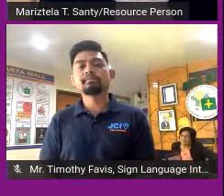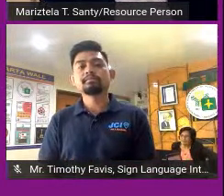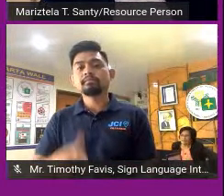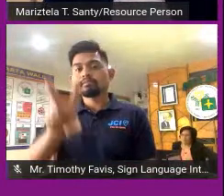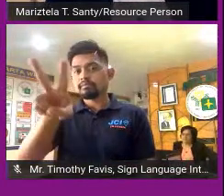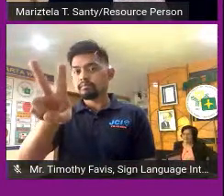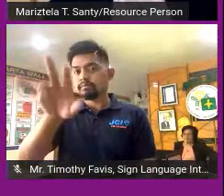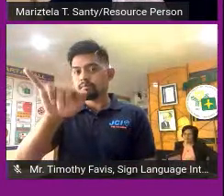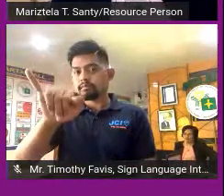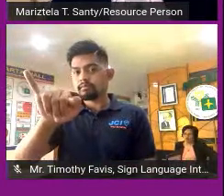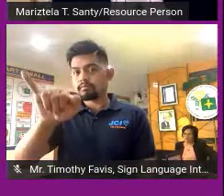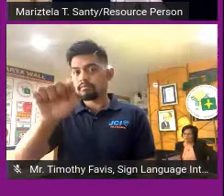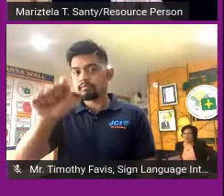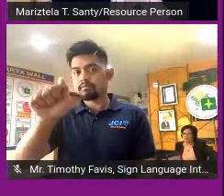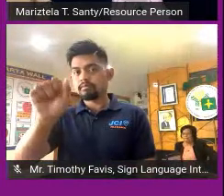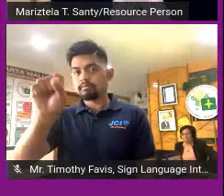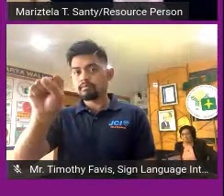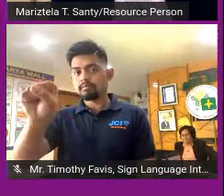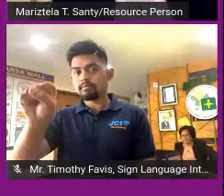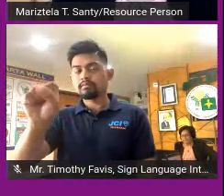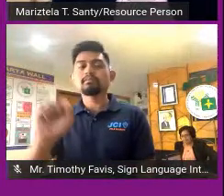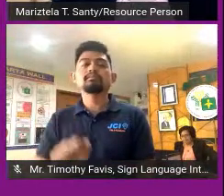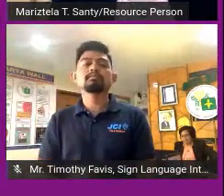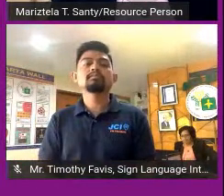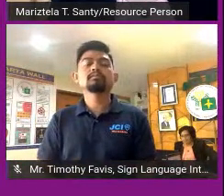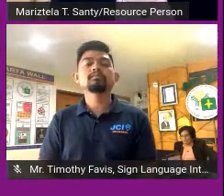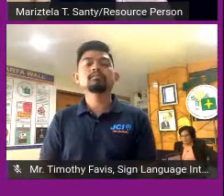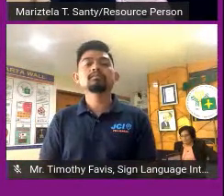bias na nakita natin doon